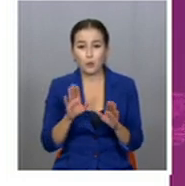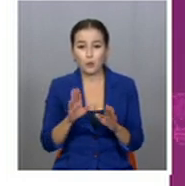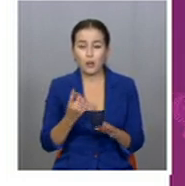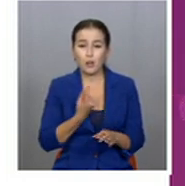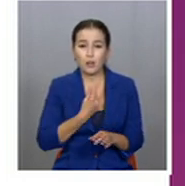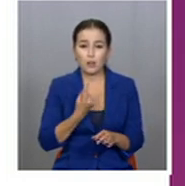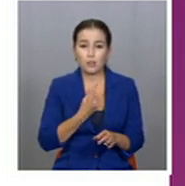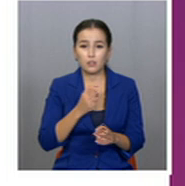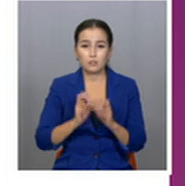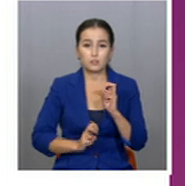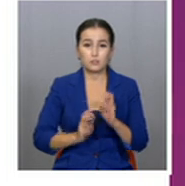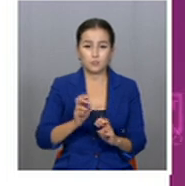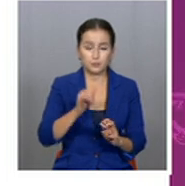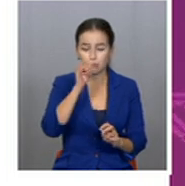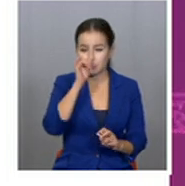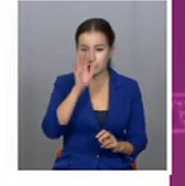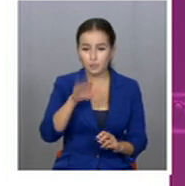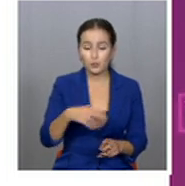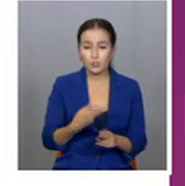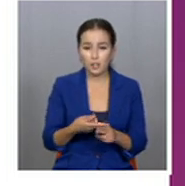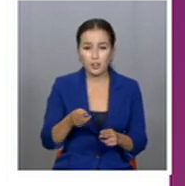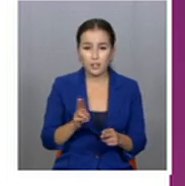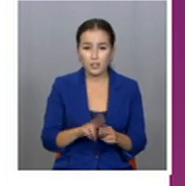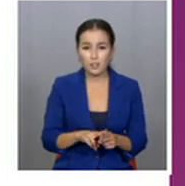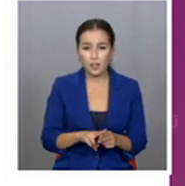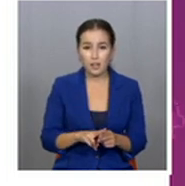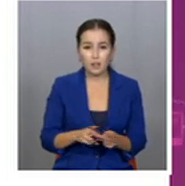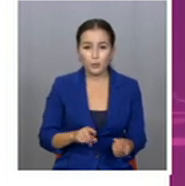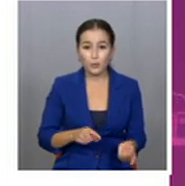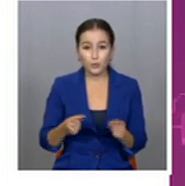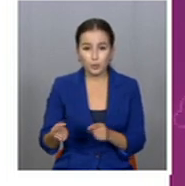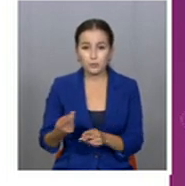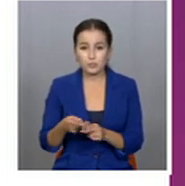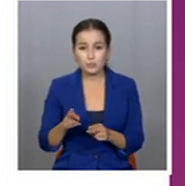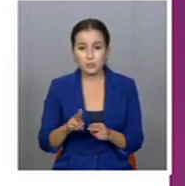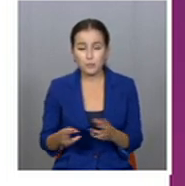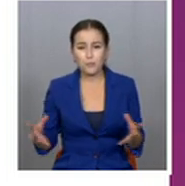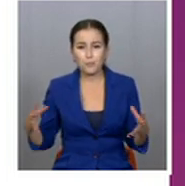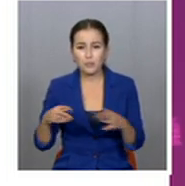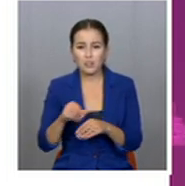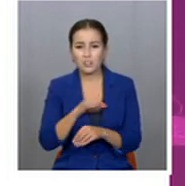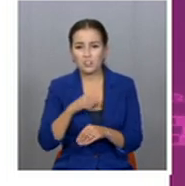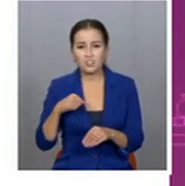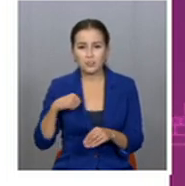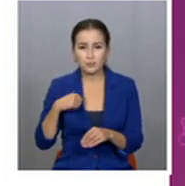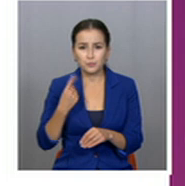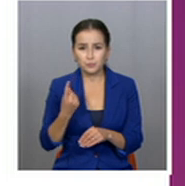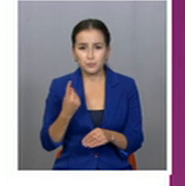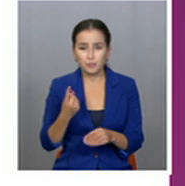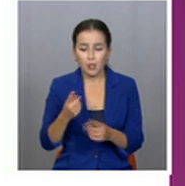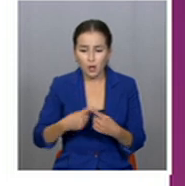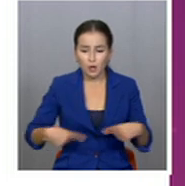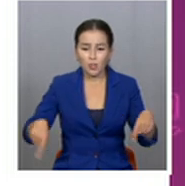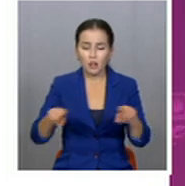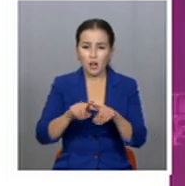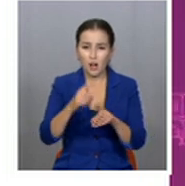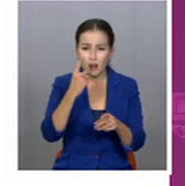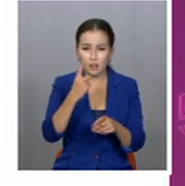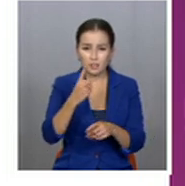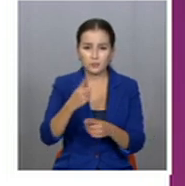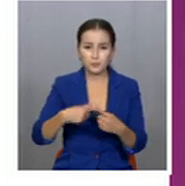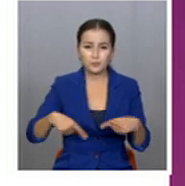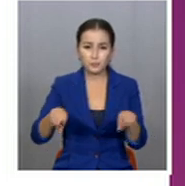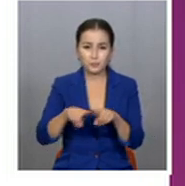өнім өндіре алмайды. Сондықтан да ең басты өндіруші көшпелі қауым болады.